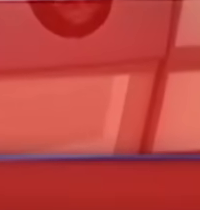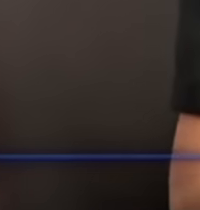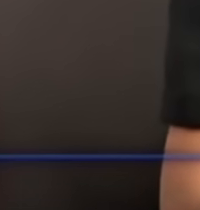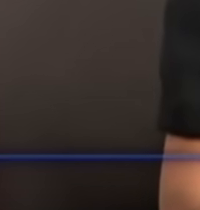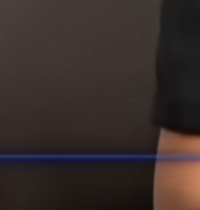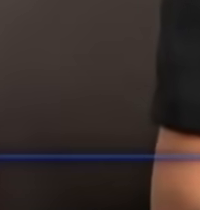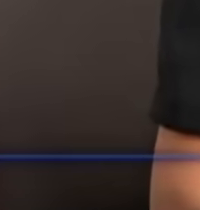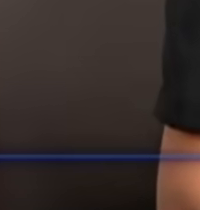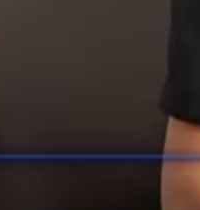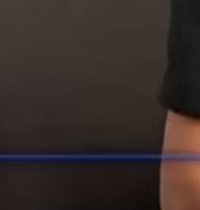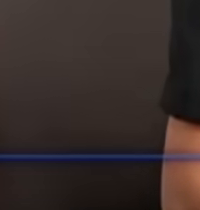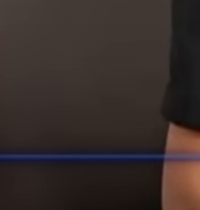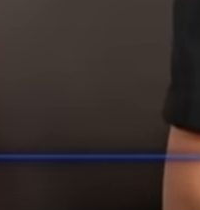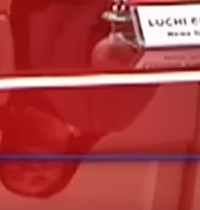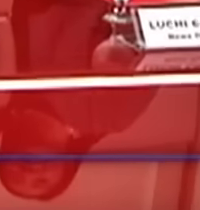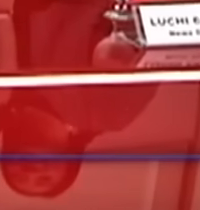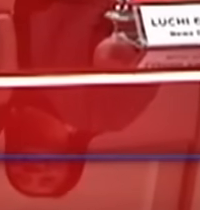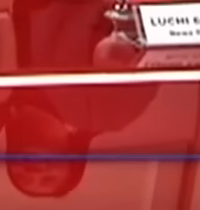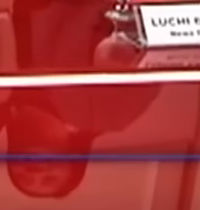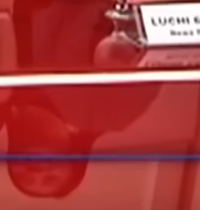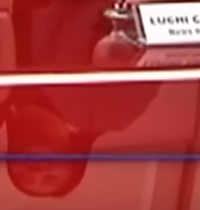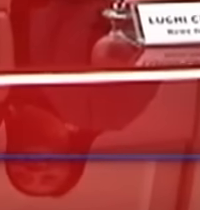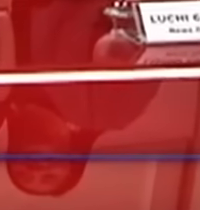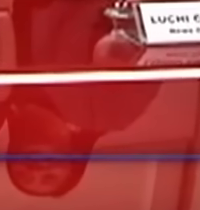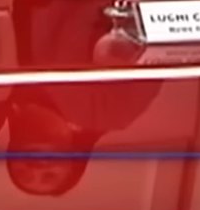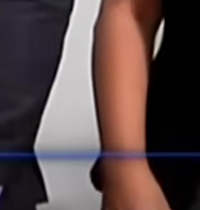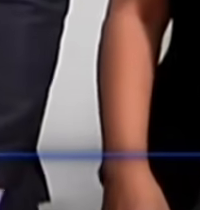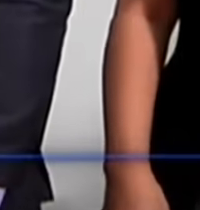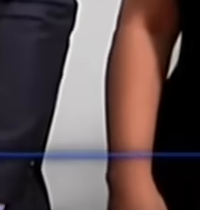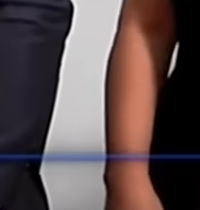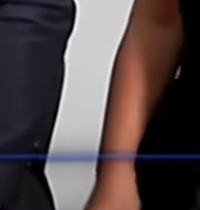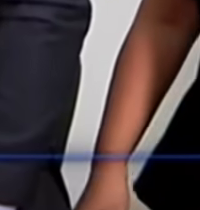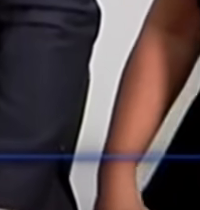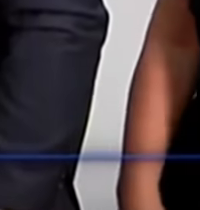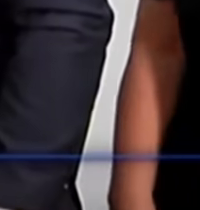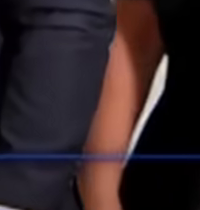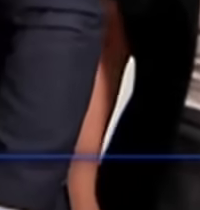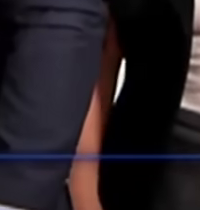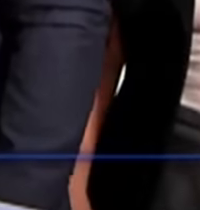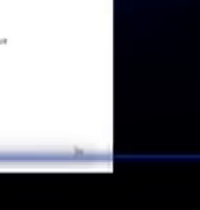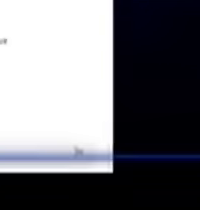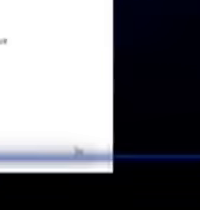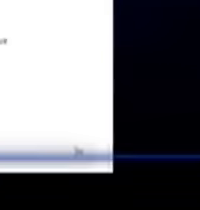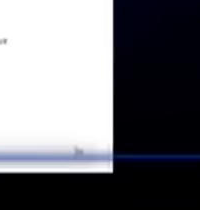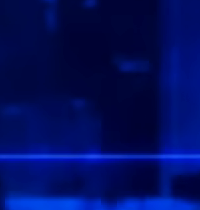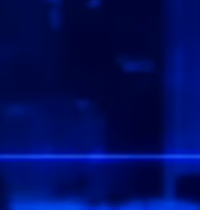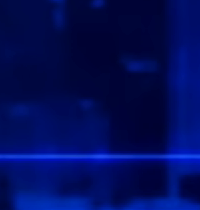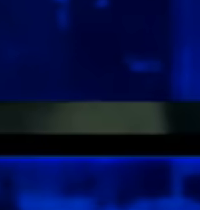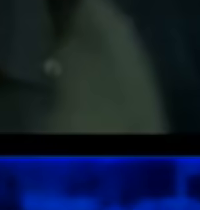Abangan mga kapatid, na-excite sa pagiging kapatid ng award-winning journalist si Jiggy Manikad. Trending agad!